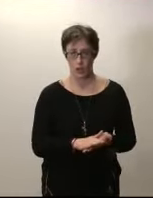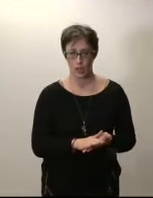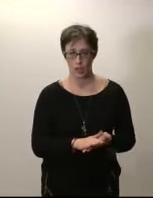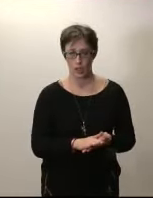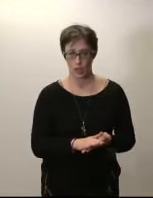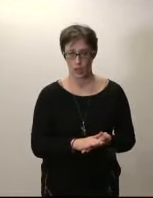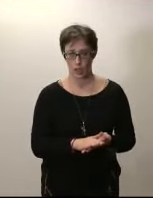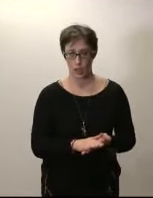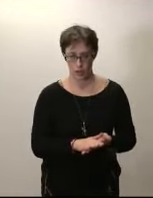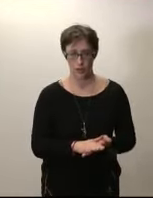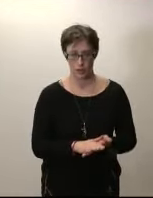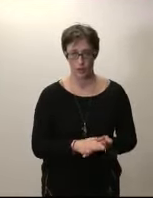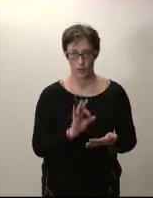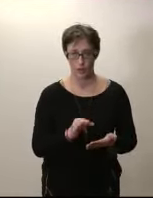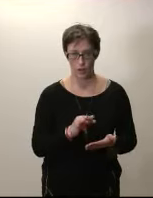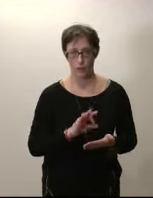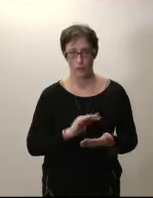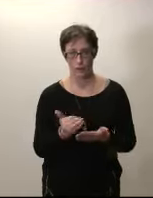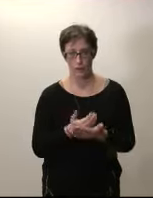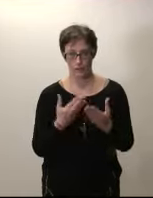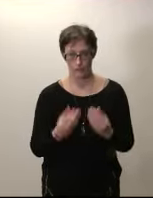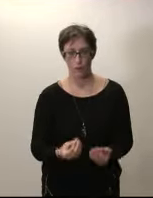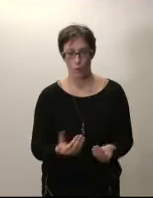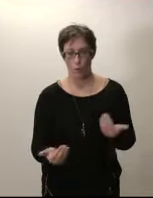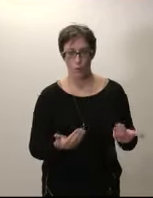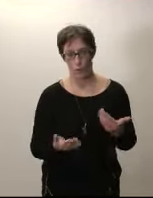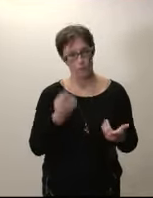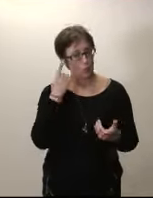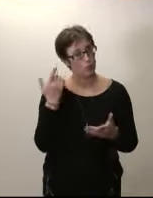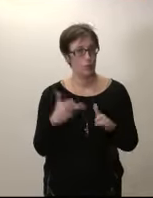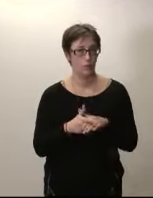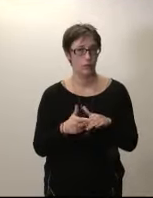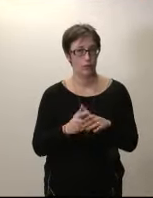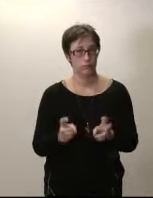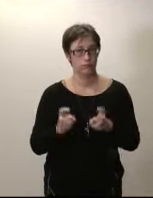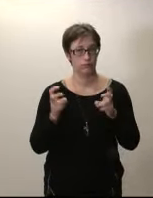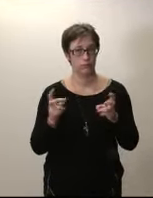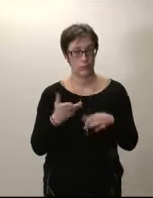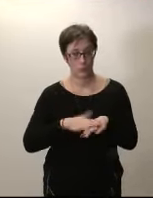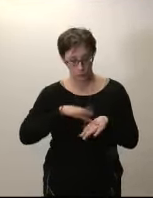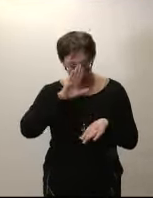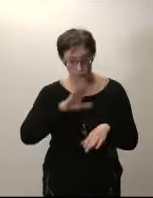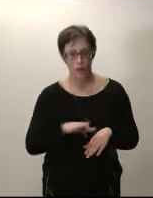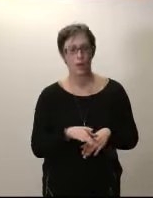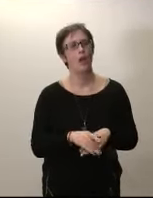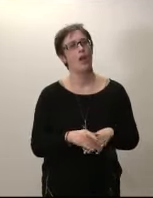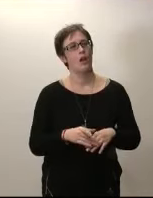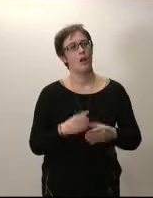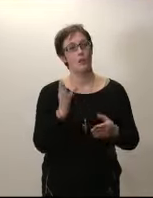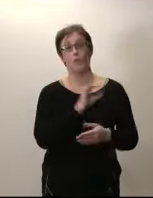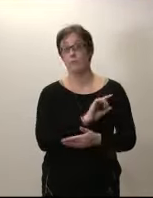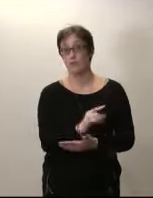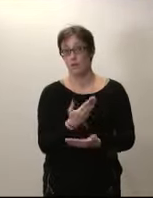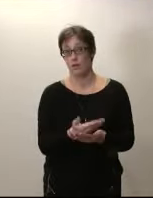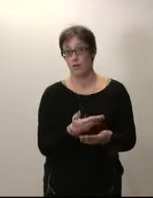Oui, qui est plus faible que ce qu'on annonçait. Je vous rappelle malgré tout que vous avez révisé les prix sur